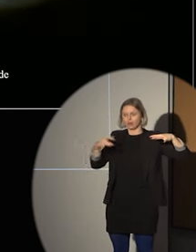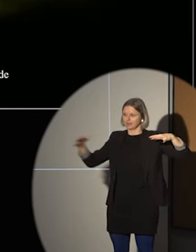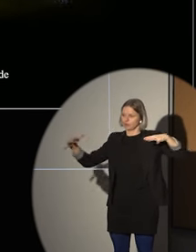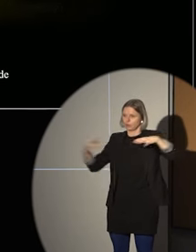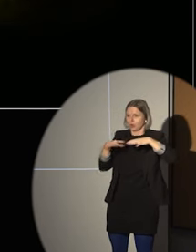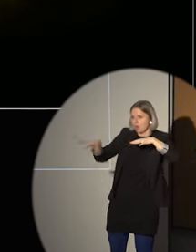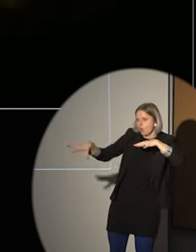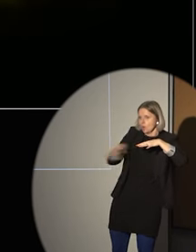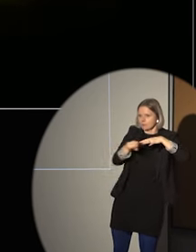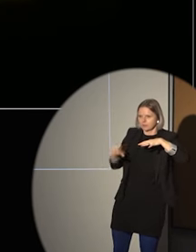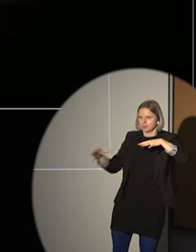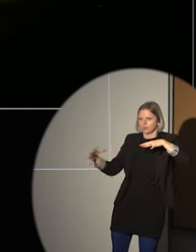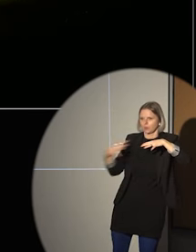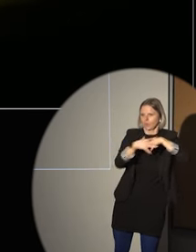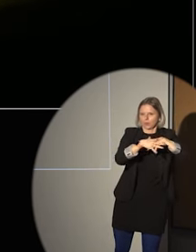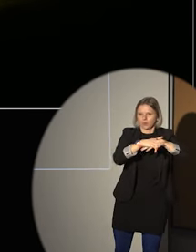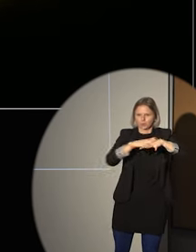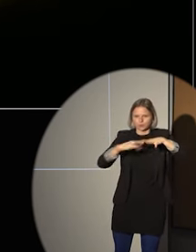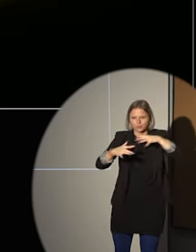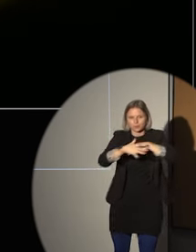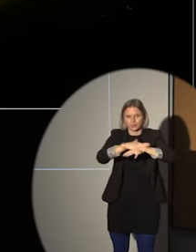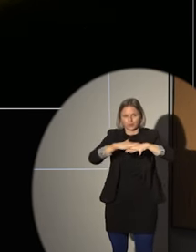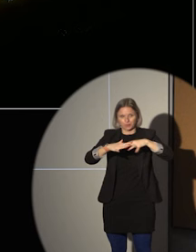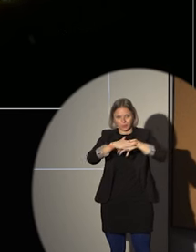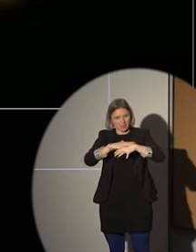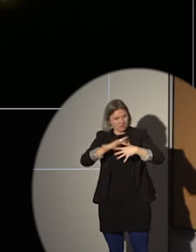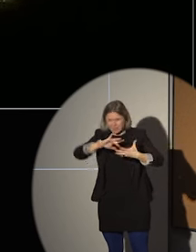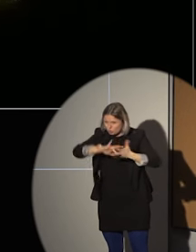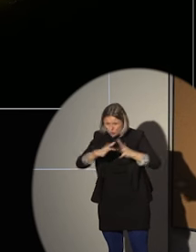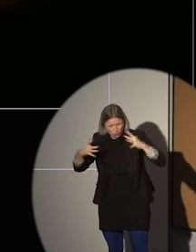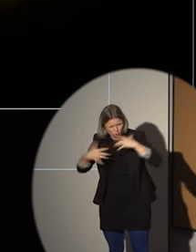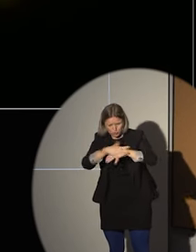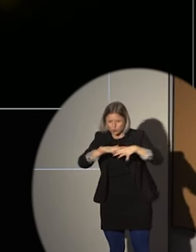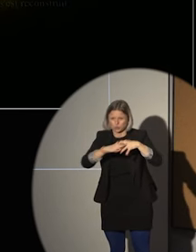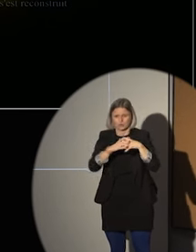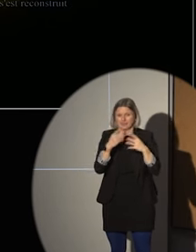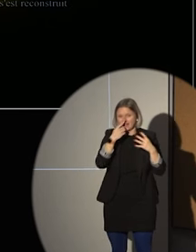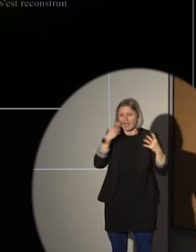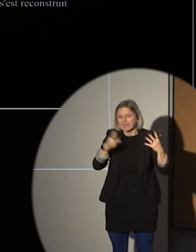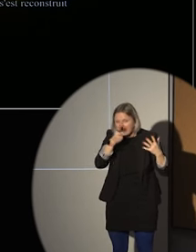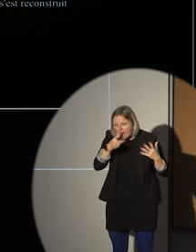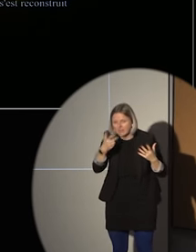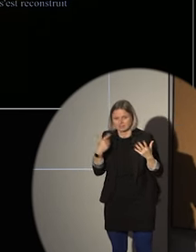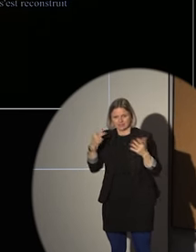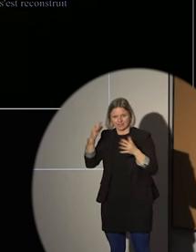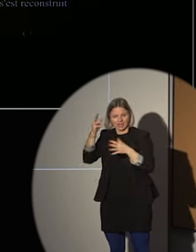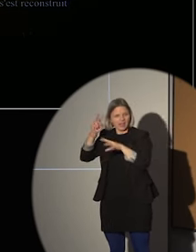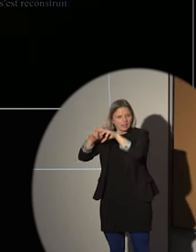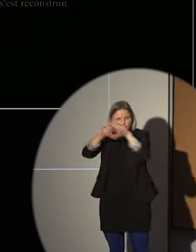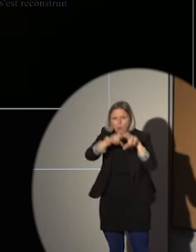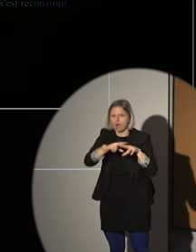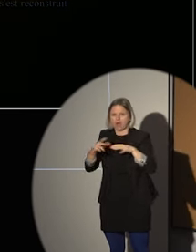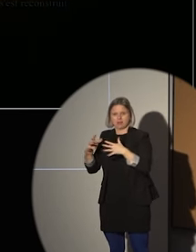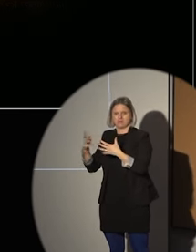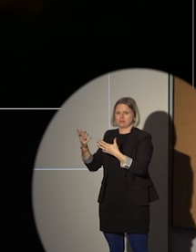l'autre. Lorsqu'elles fusionnent, en fait, tout fusionne. Le gaz fusionne, les étoiles fusionnent pour donner un disque épais, c'est celui qu'on observe, et puis un